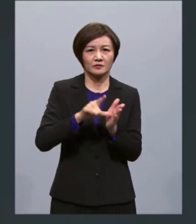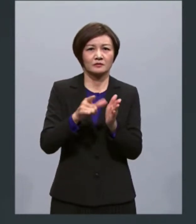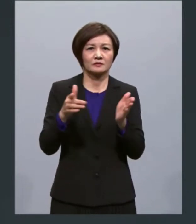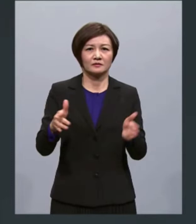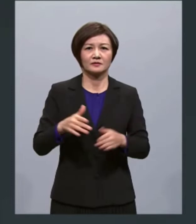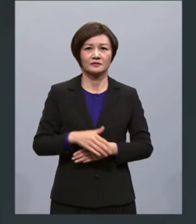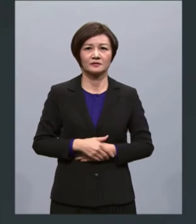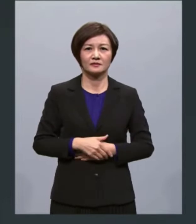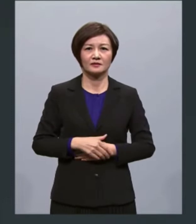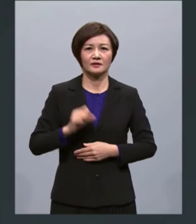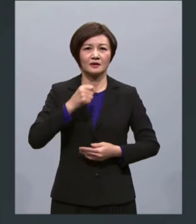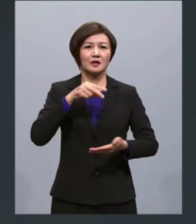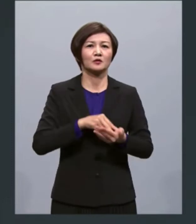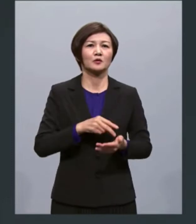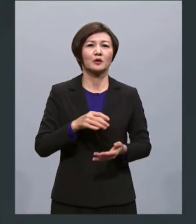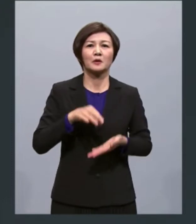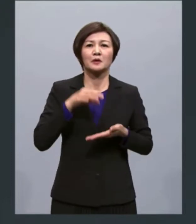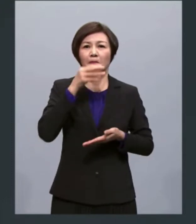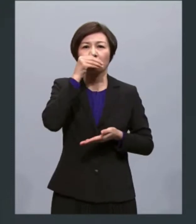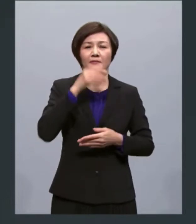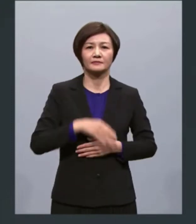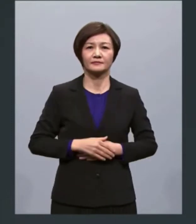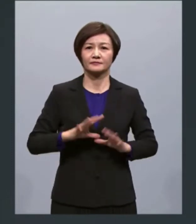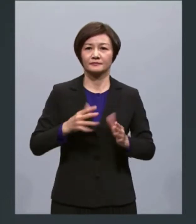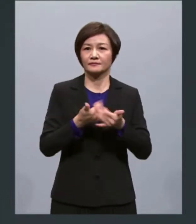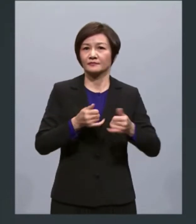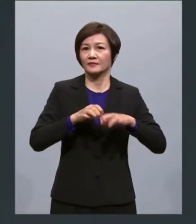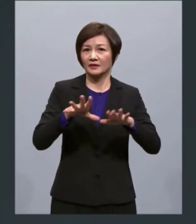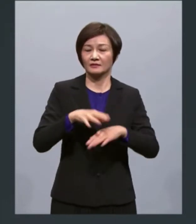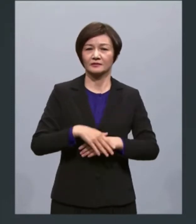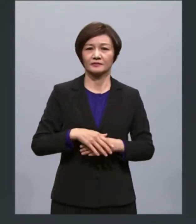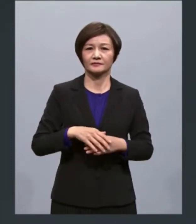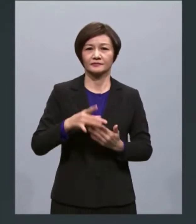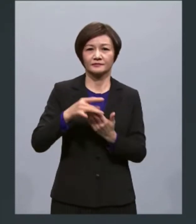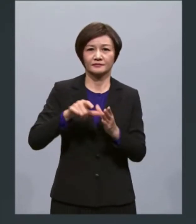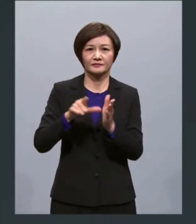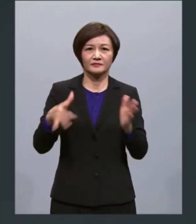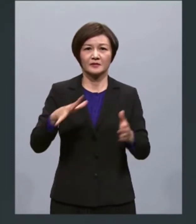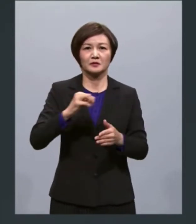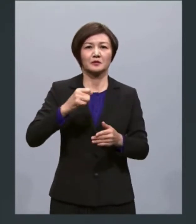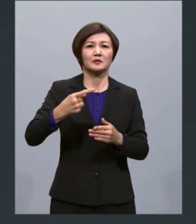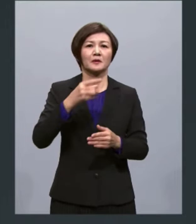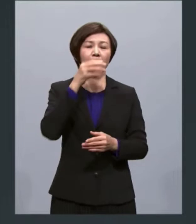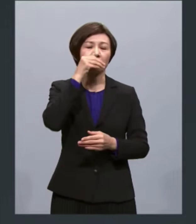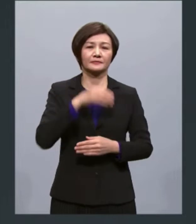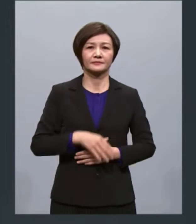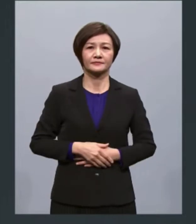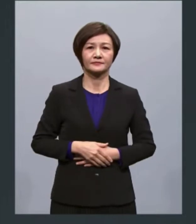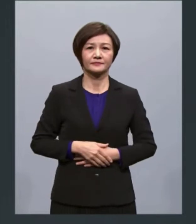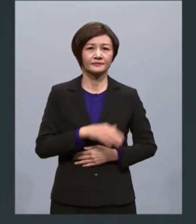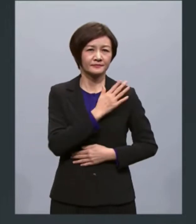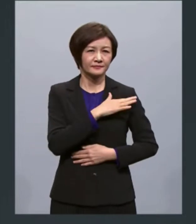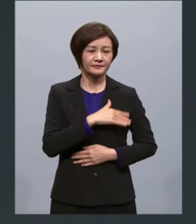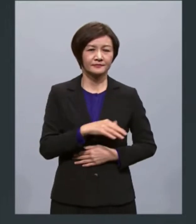候才不主张台独，国民党也只有在选举的时候才不主张统一，但是不管是国民党还是民进